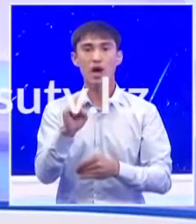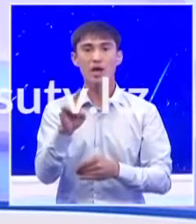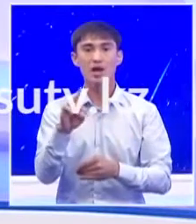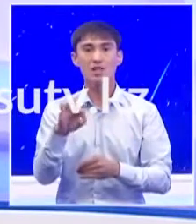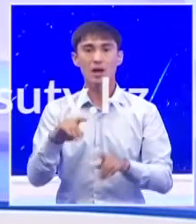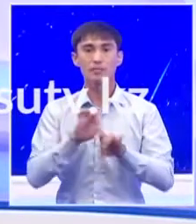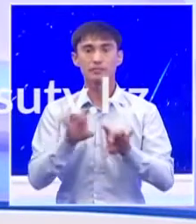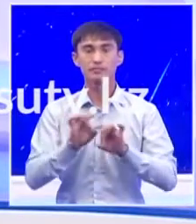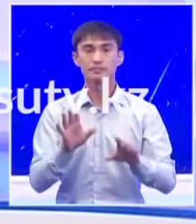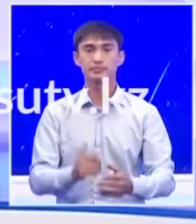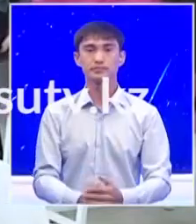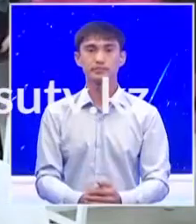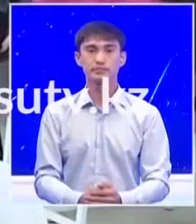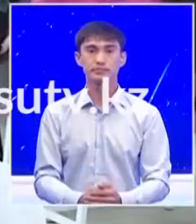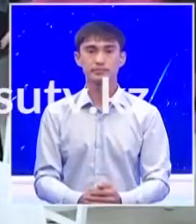Подробности в сюжете.